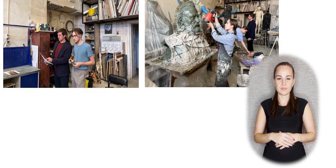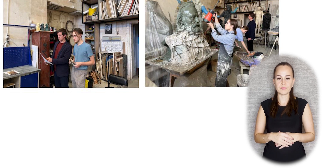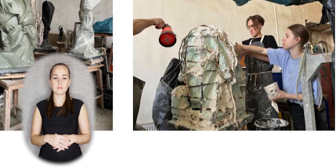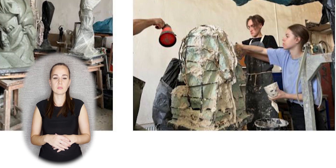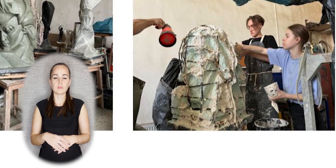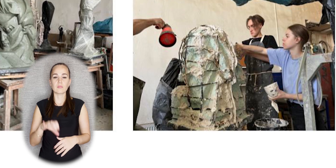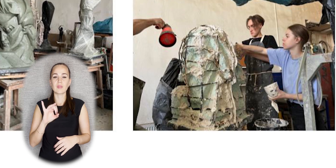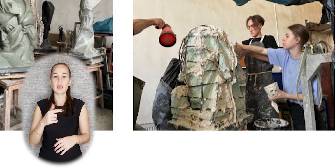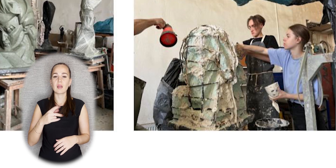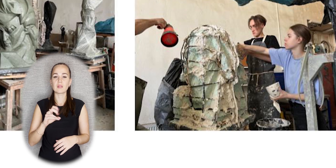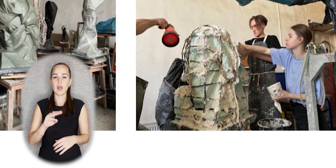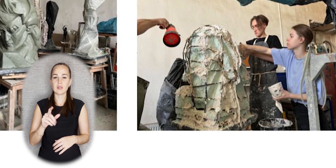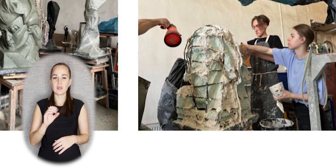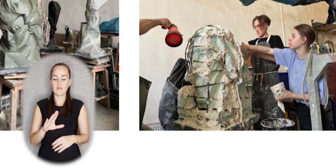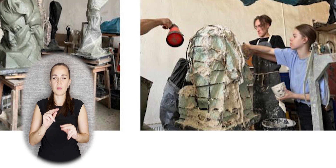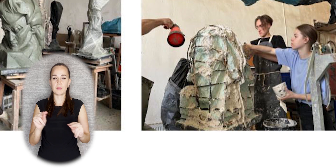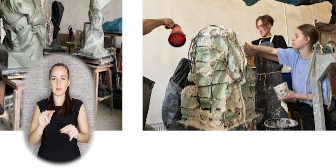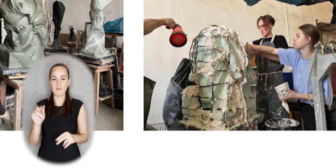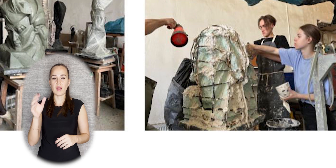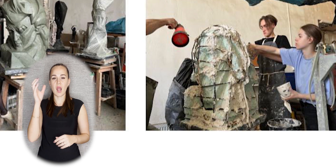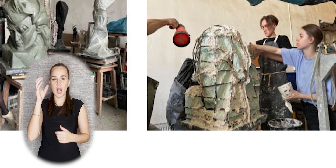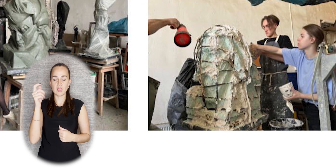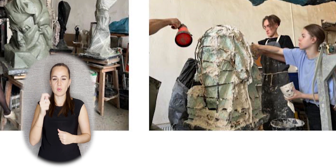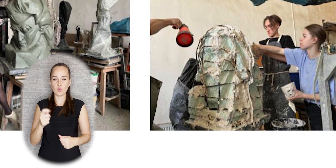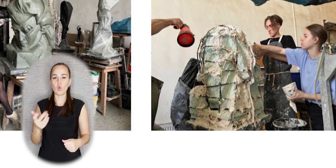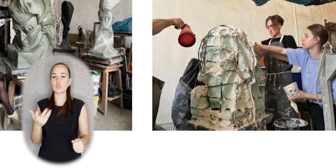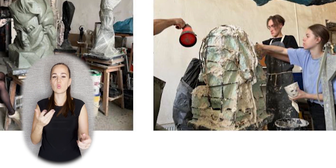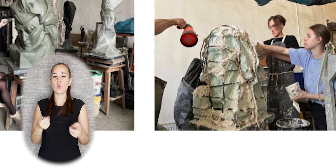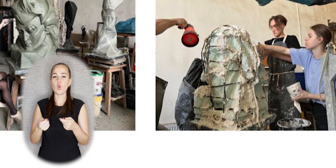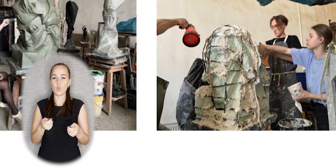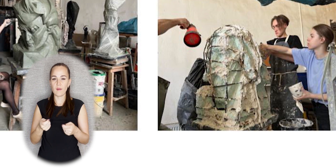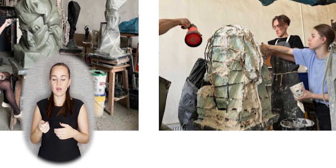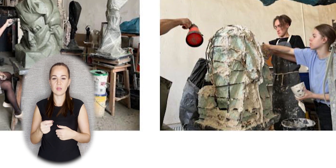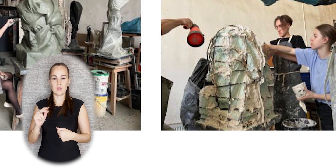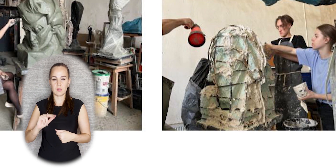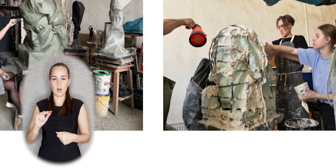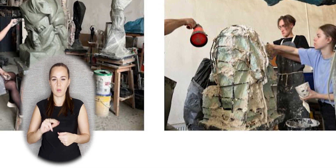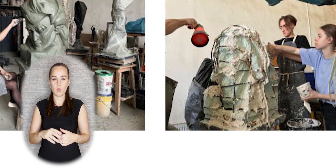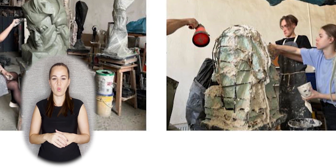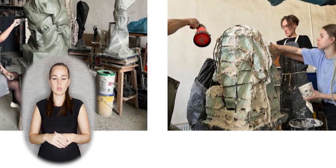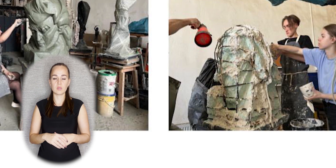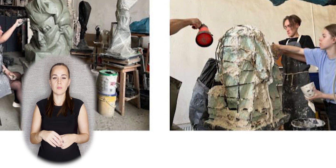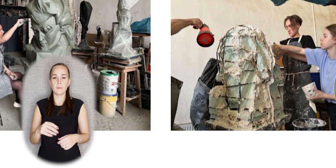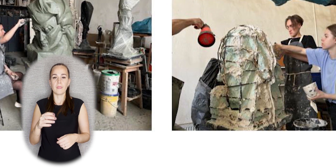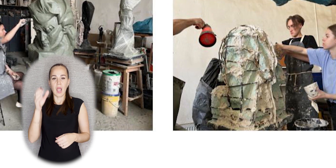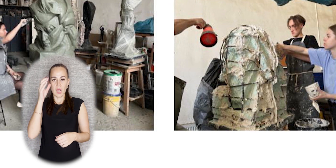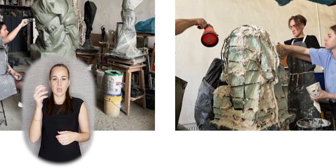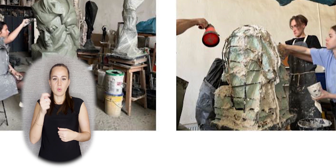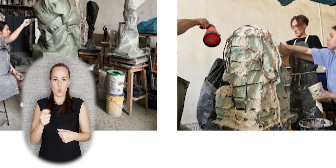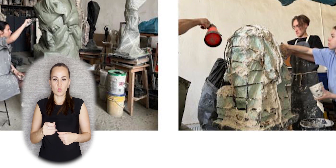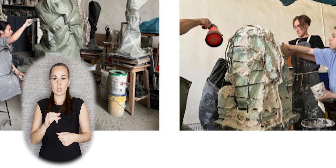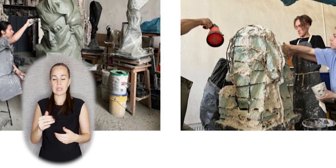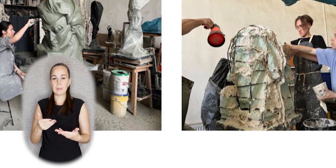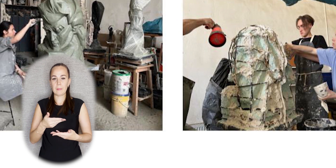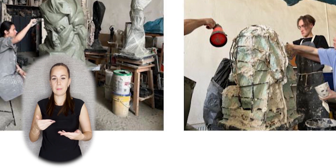мечтали их авторы. Павел Петрович Игнатьев, преподаватель Академии художеств, который руководил работой